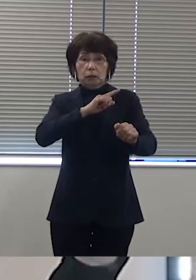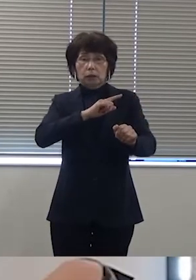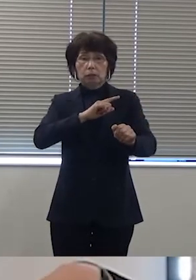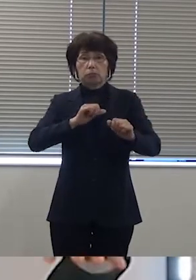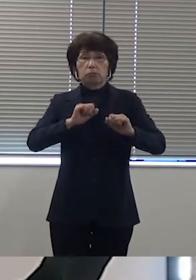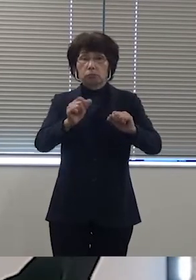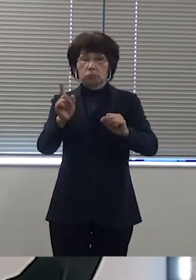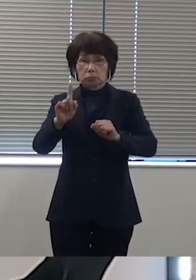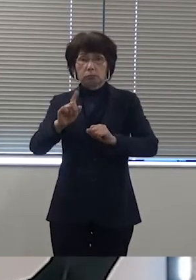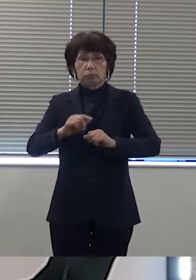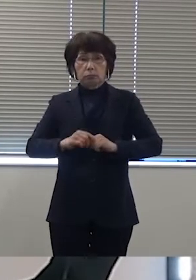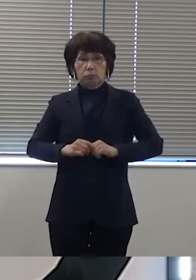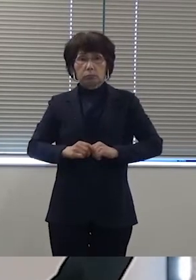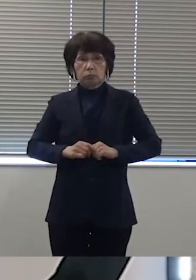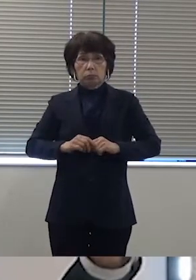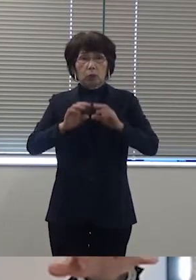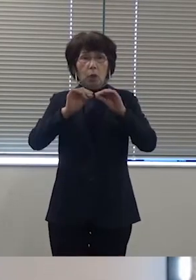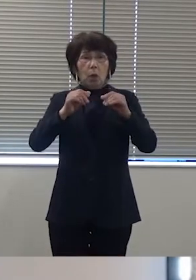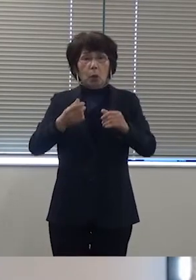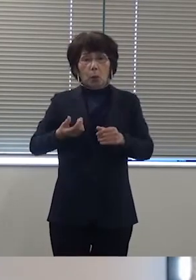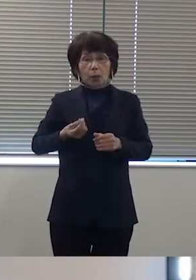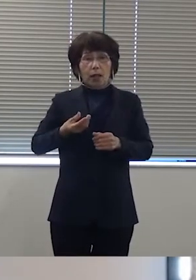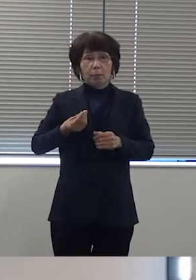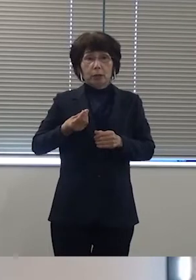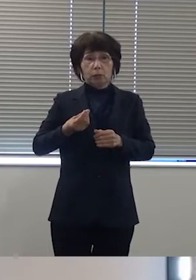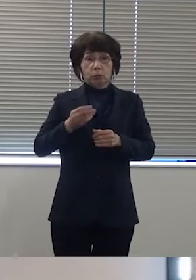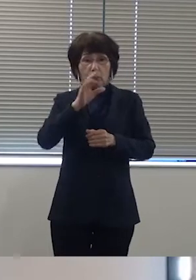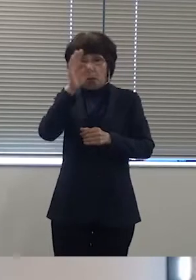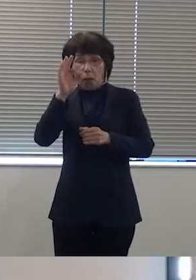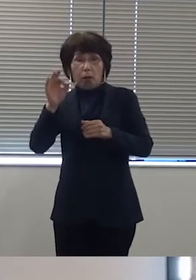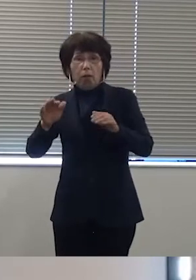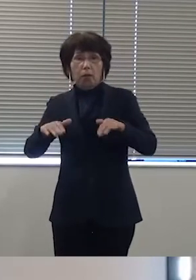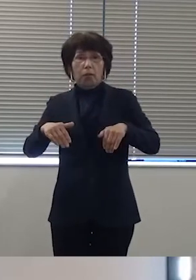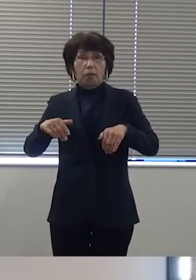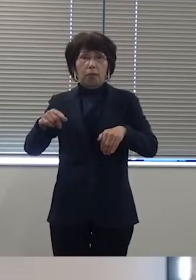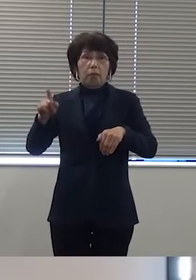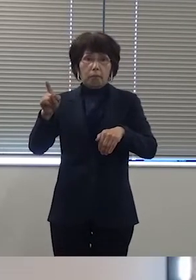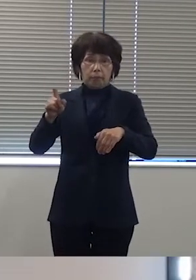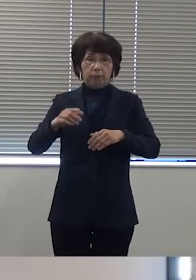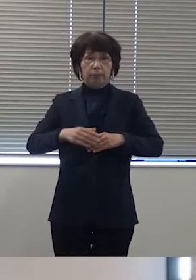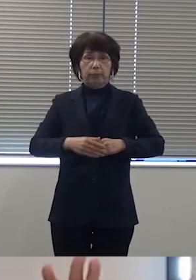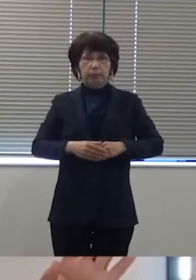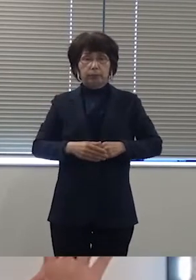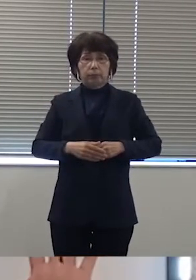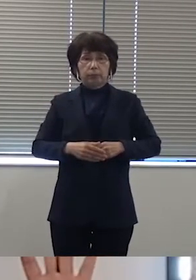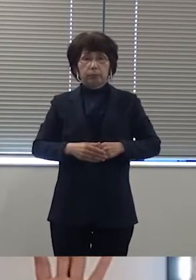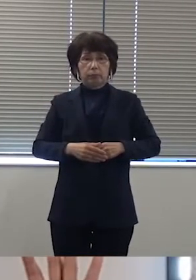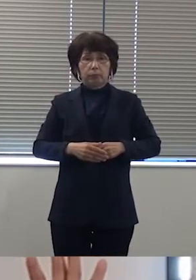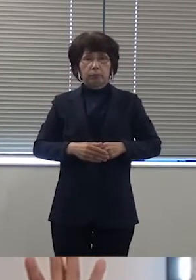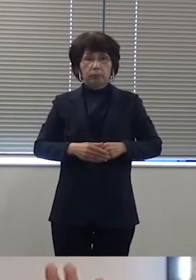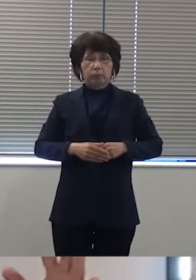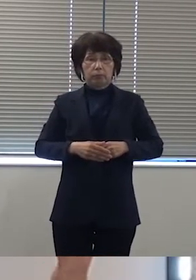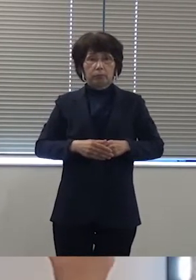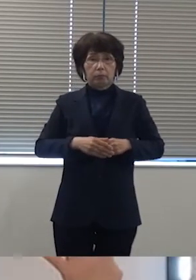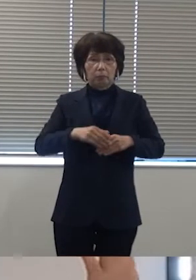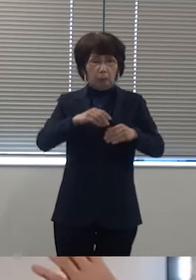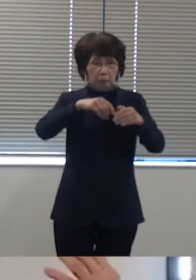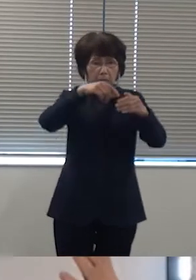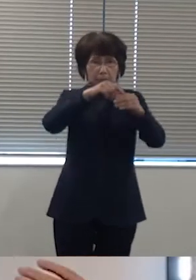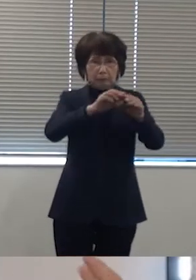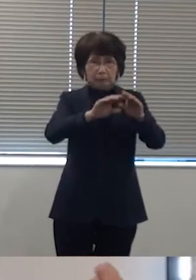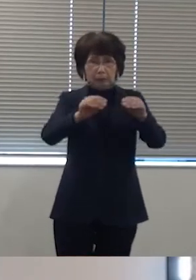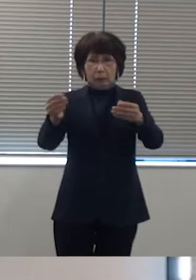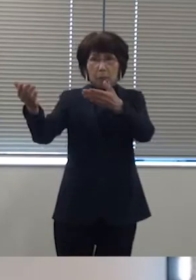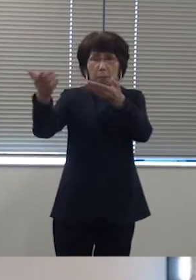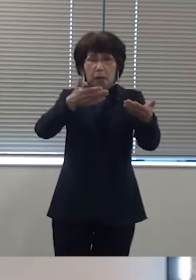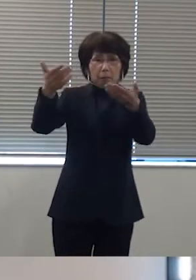その望みにされた段ボールの一番下に全部置いて置かれて、上で大量のものが流れてたんで、それを全部一回下ろして